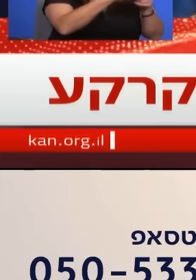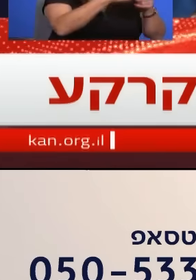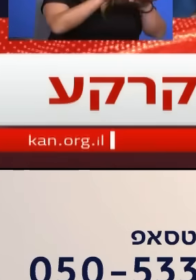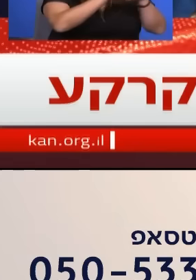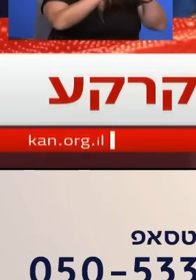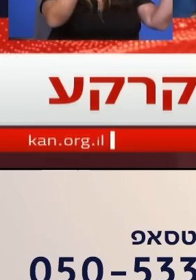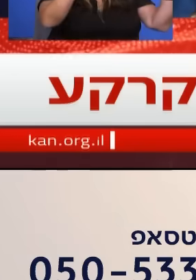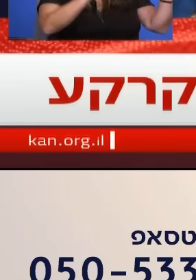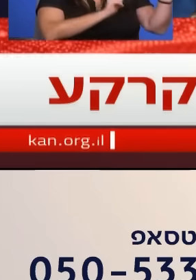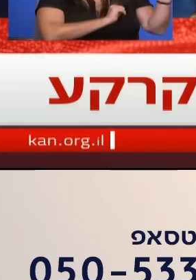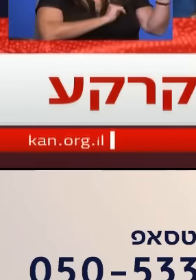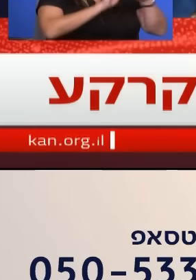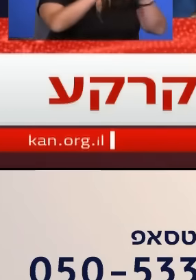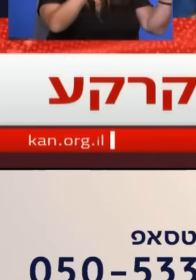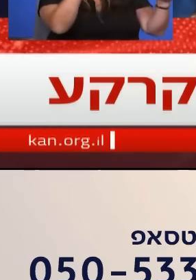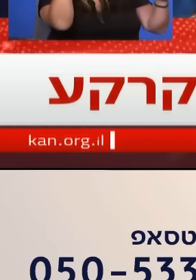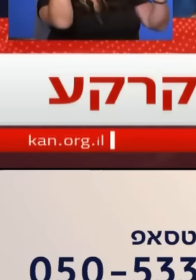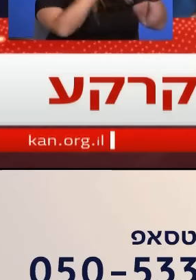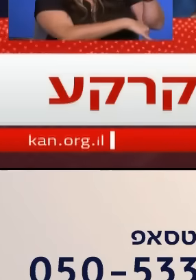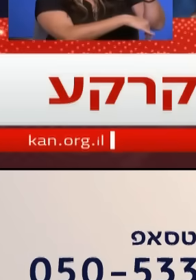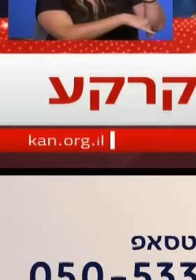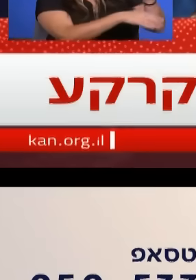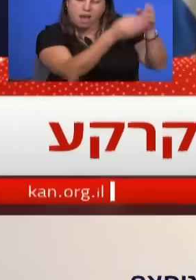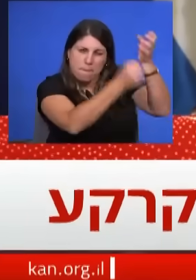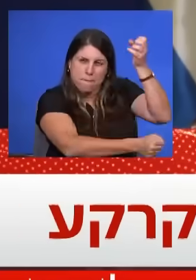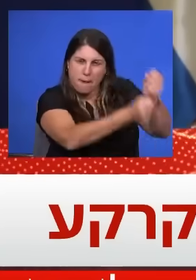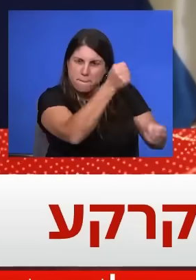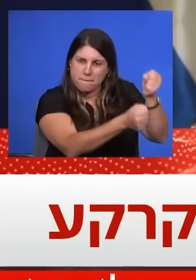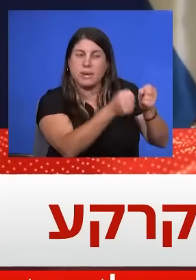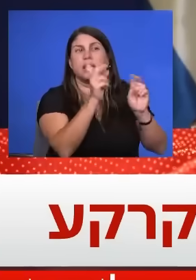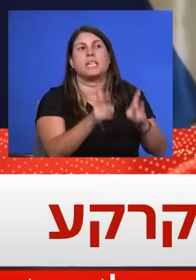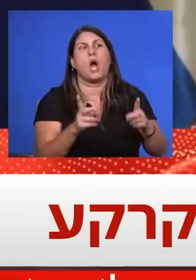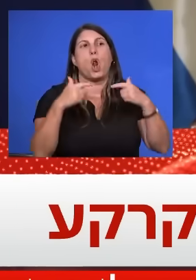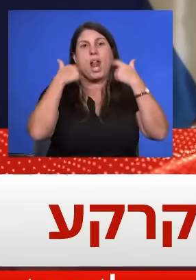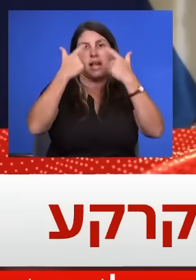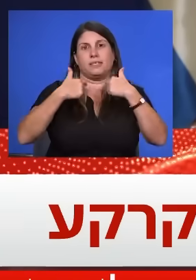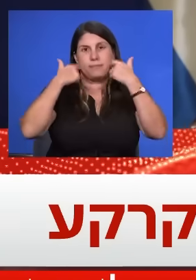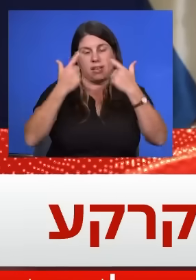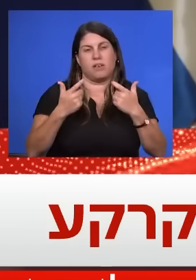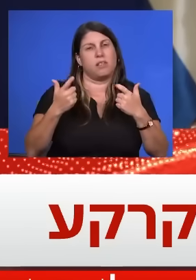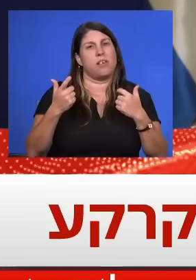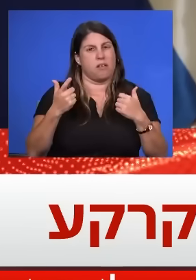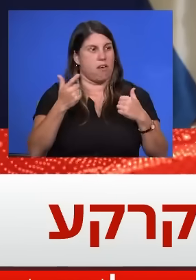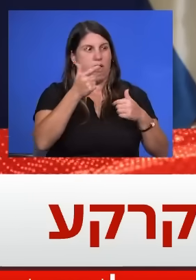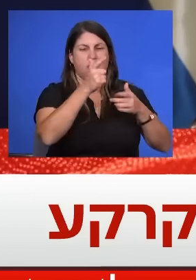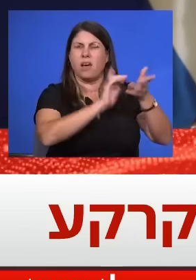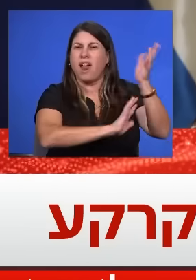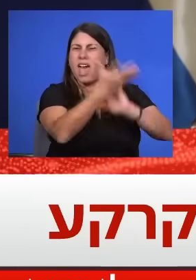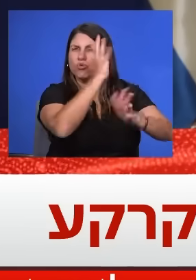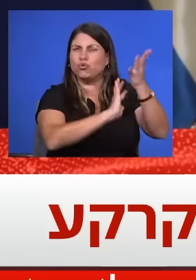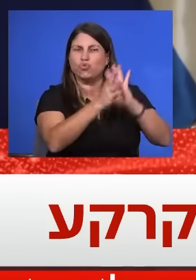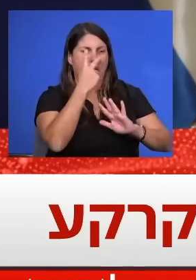לעבר מנהרה, לעבר התת קרקע. זה בהחלט יכול להסביר את גובה הלהבות שם, את הפטריה העצומה שראינו שם ואת הנזק שנגרם